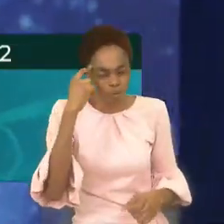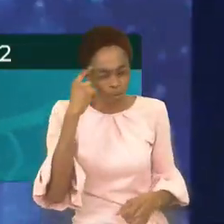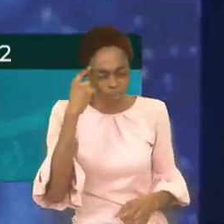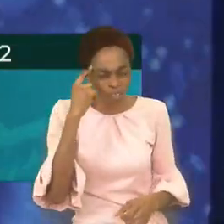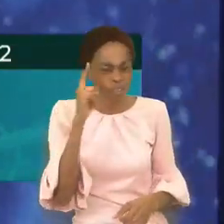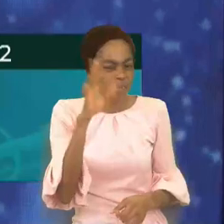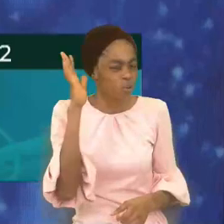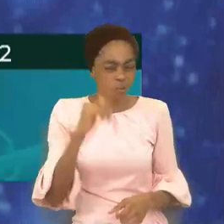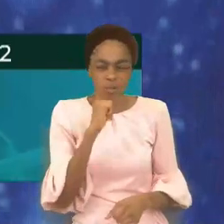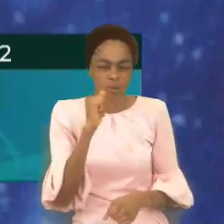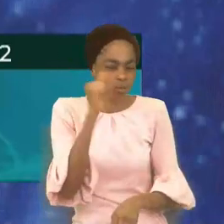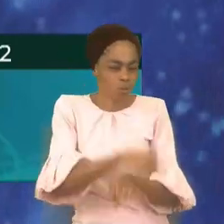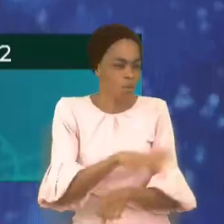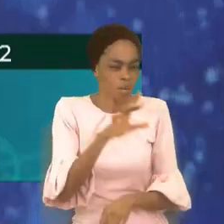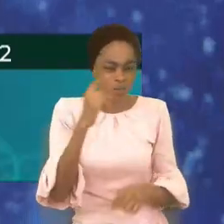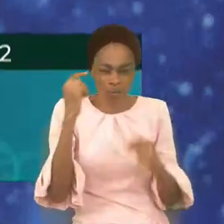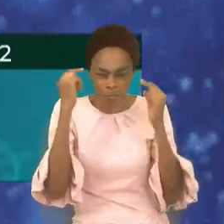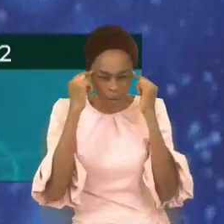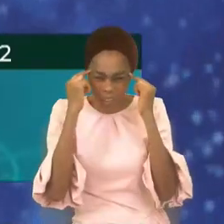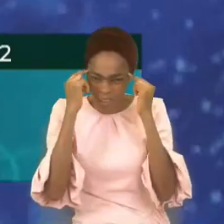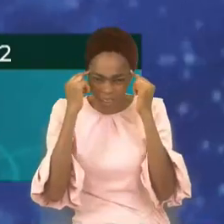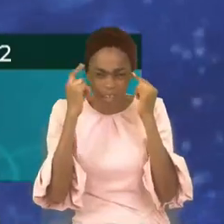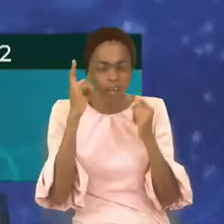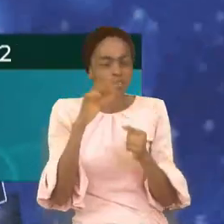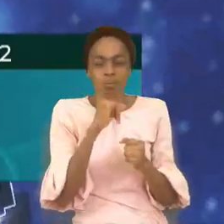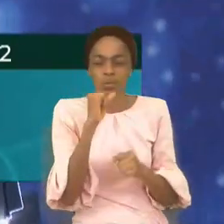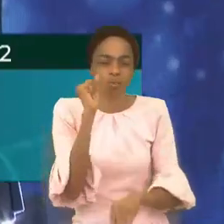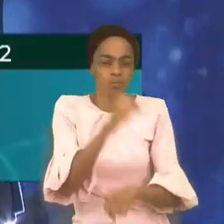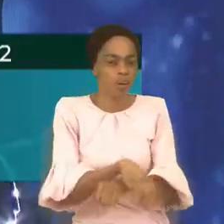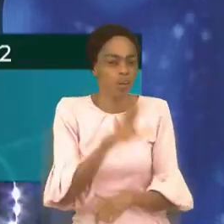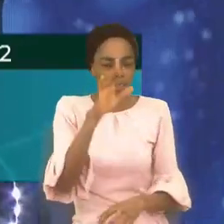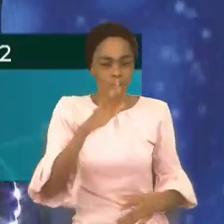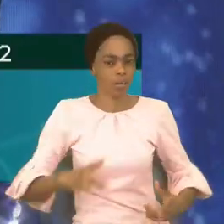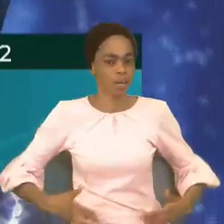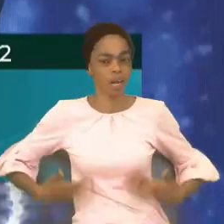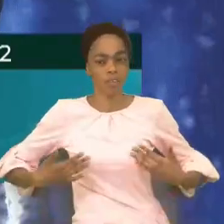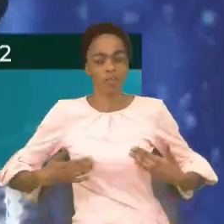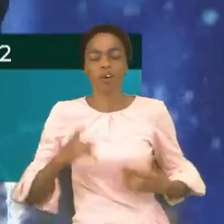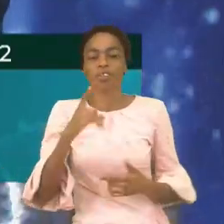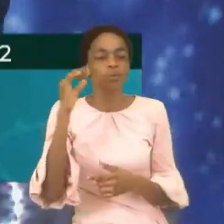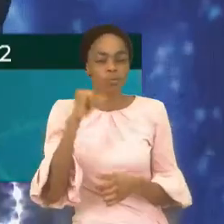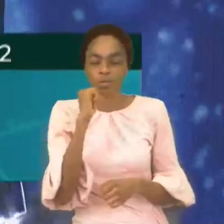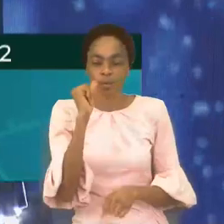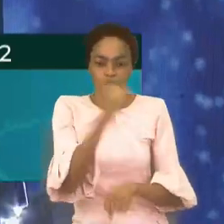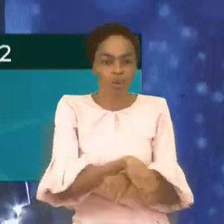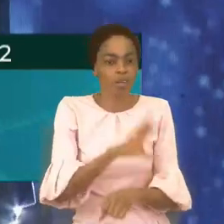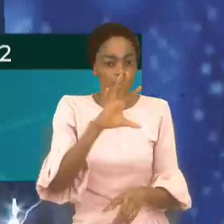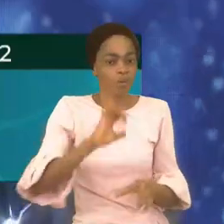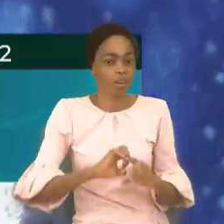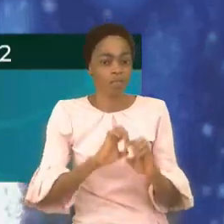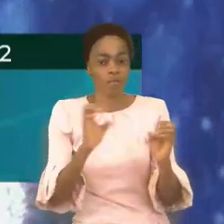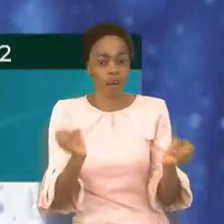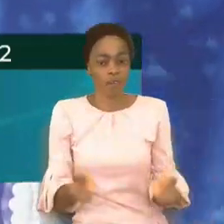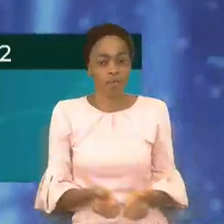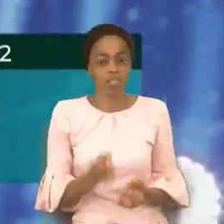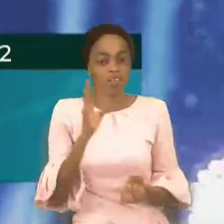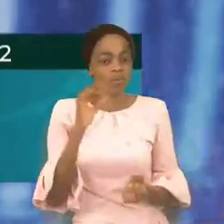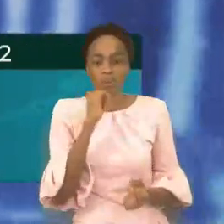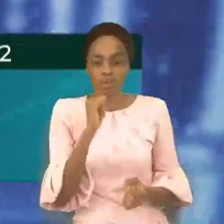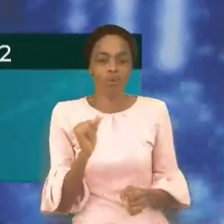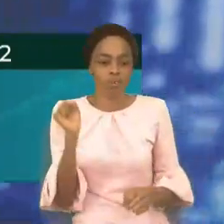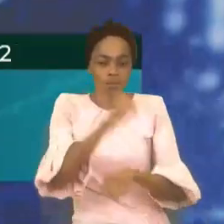tes pensées, tu ne pourras pas triompher sur ton esprit, tu ne peux pas triompher dans ta vie, tu ne pourras pas triompher dans ton environnement, tu ne pourras